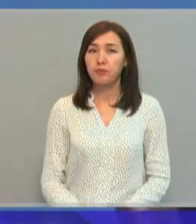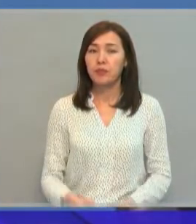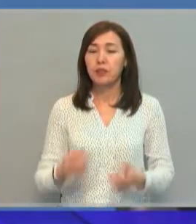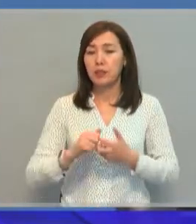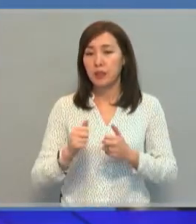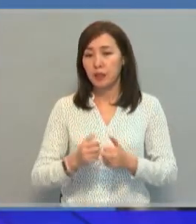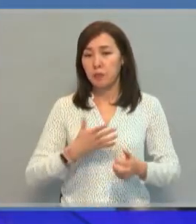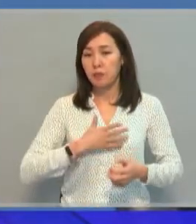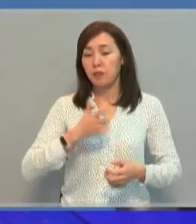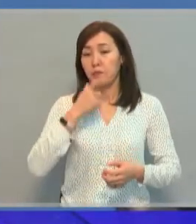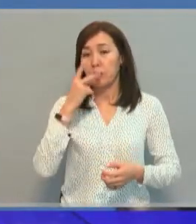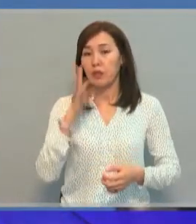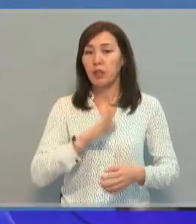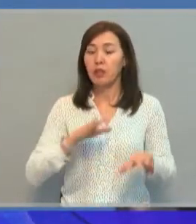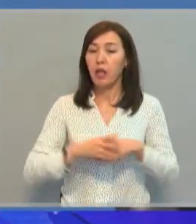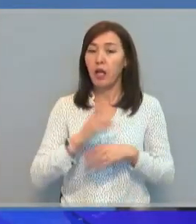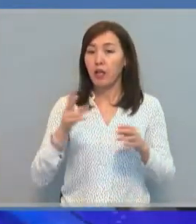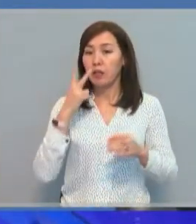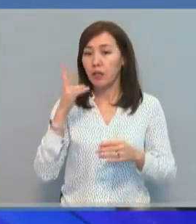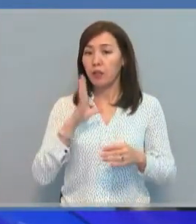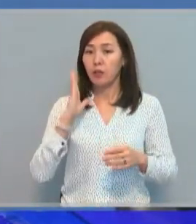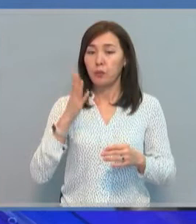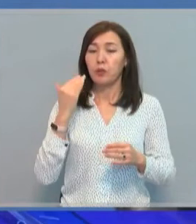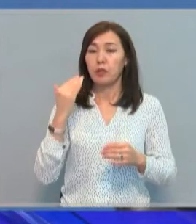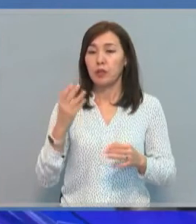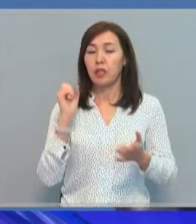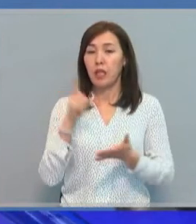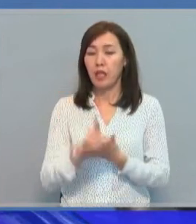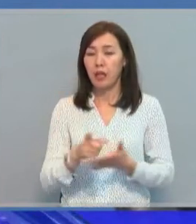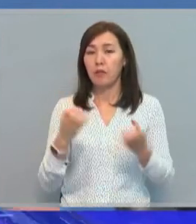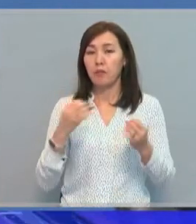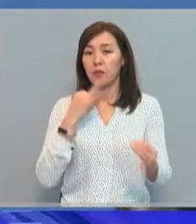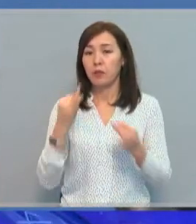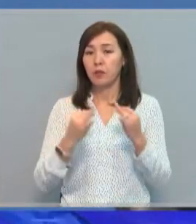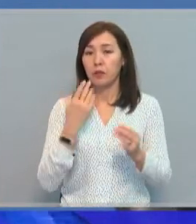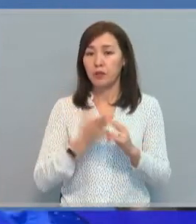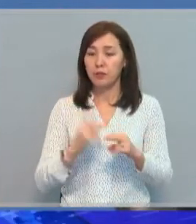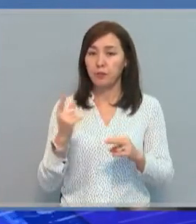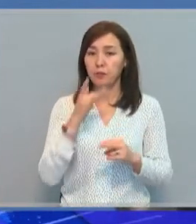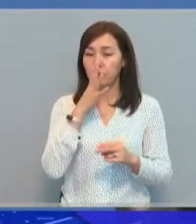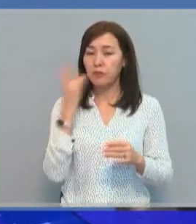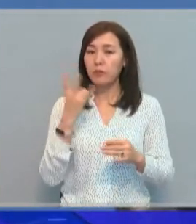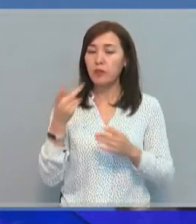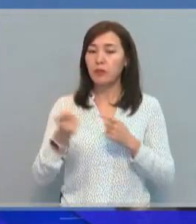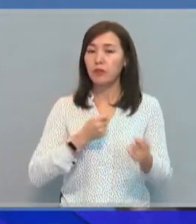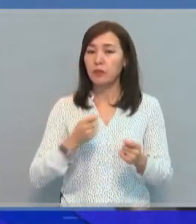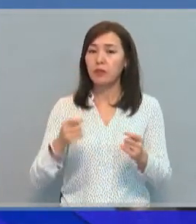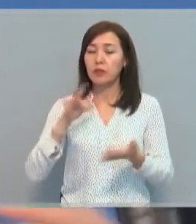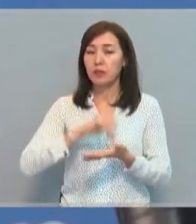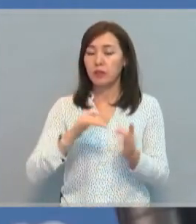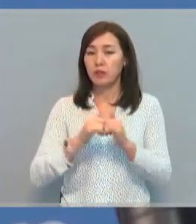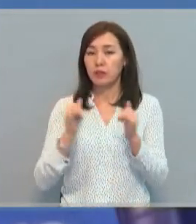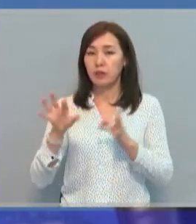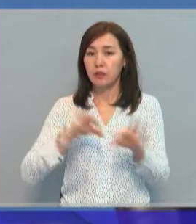Бұл мәселе бізде көтерілген, қазір қайта қаралып жатыр. Келешекте сіздермен міндетті түрде тағы талқылаймыз. Бірінші кезекте тиісті басқармалармен қаланың